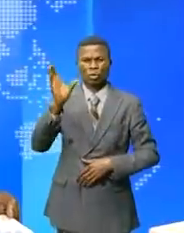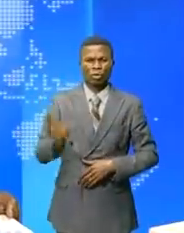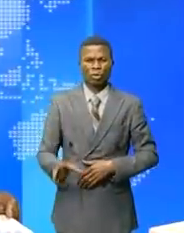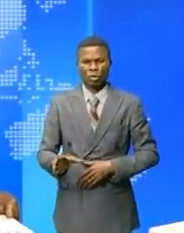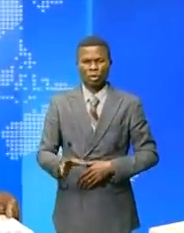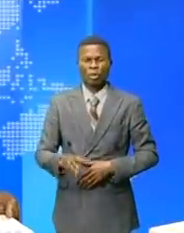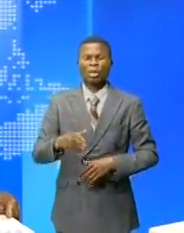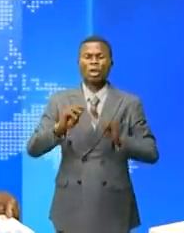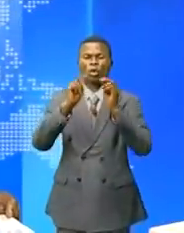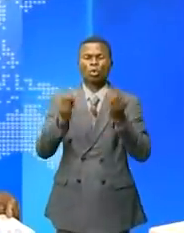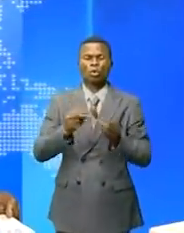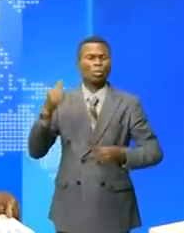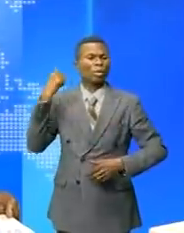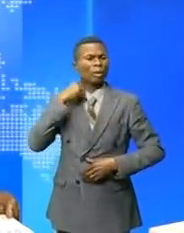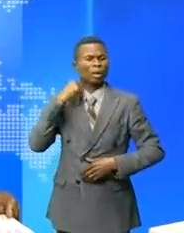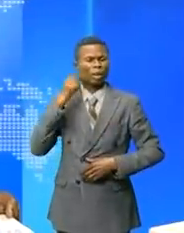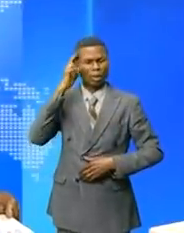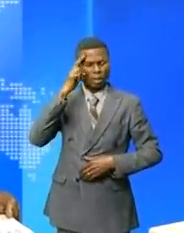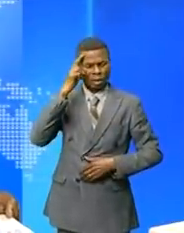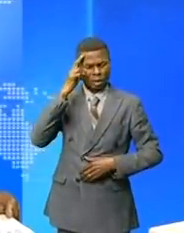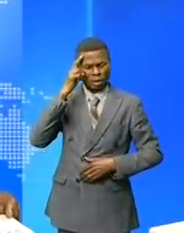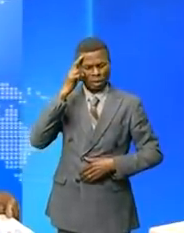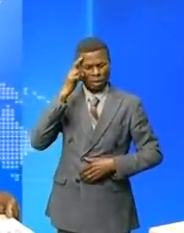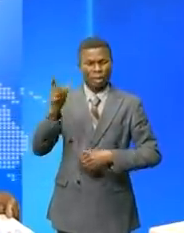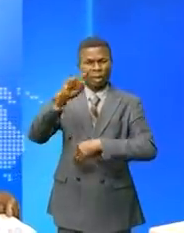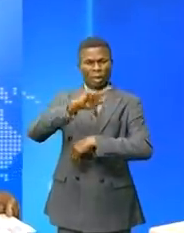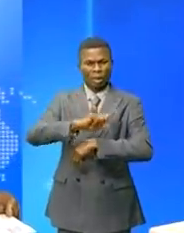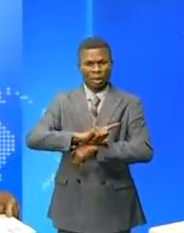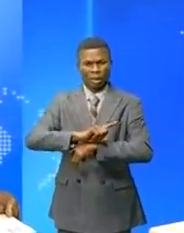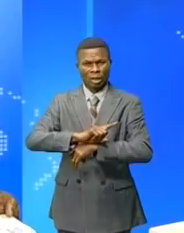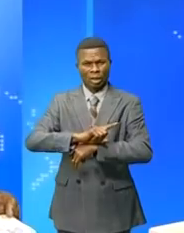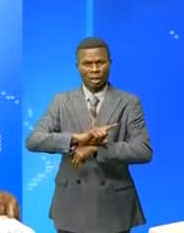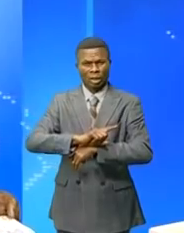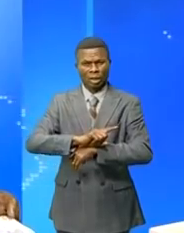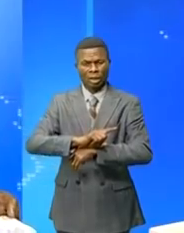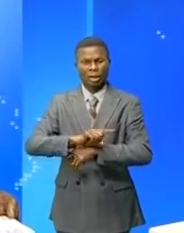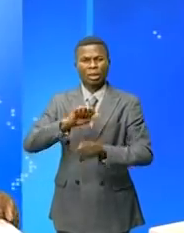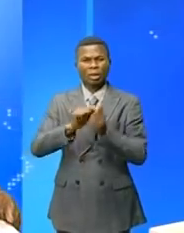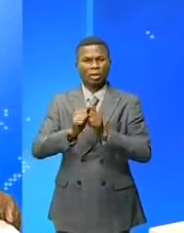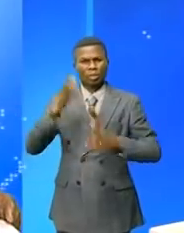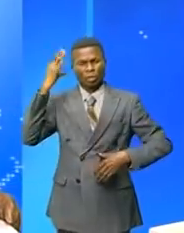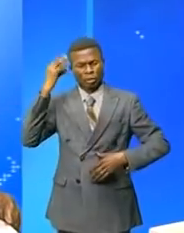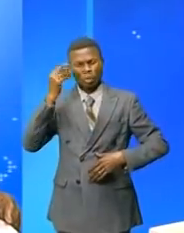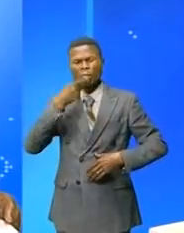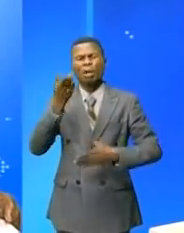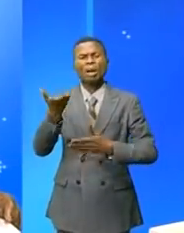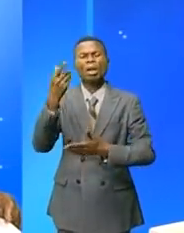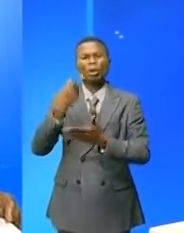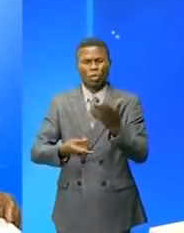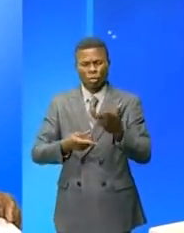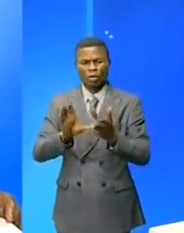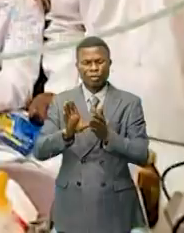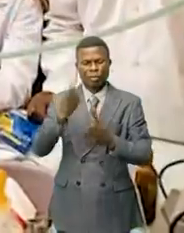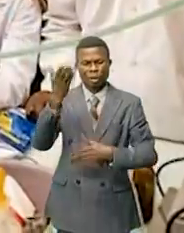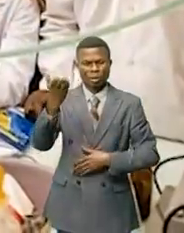médical a réfléchi sur la journée à la journée de l'onchocercose de quoi il s'agit découvrez dans ses